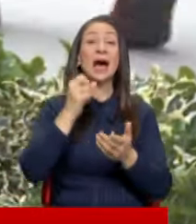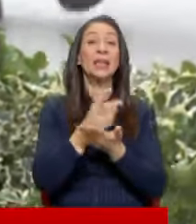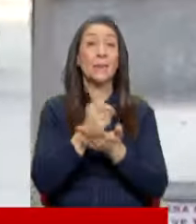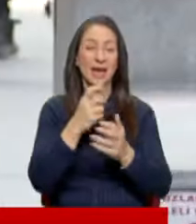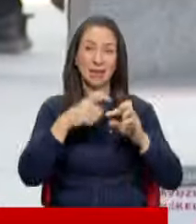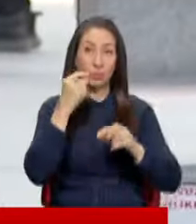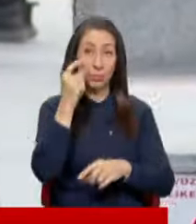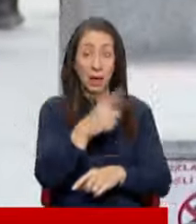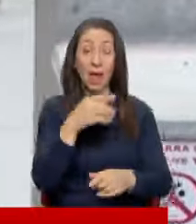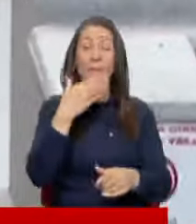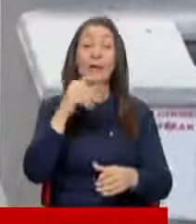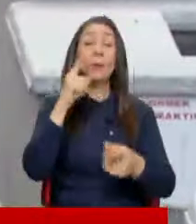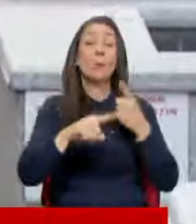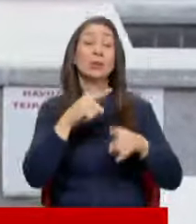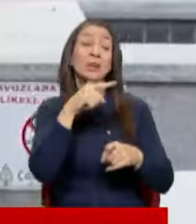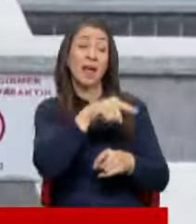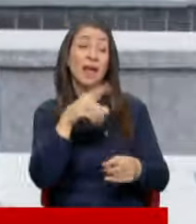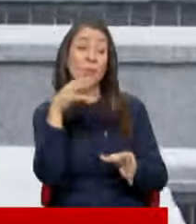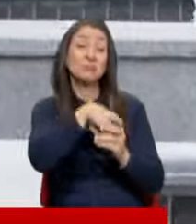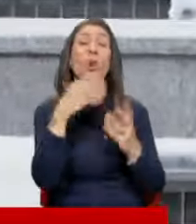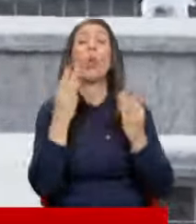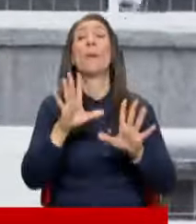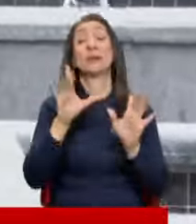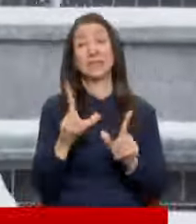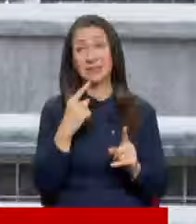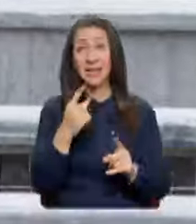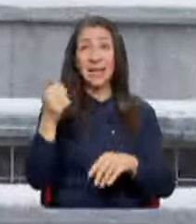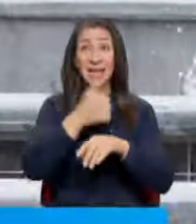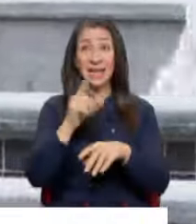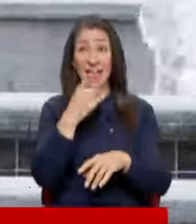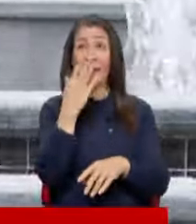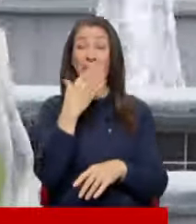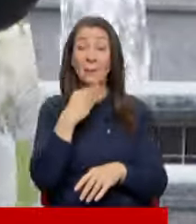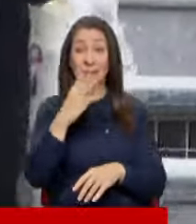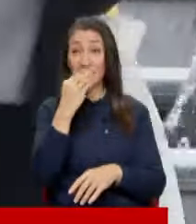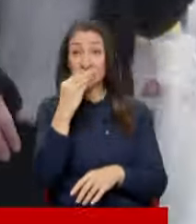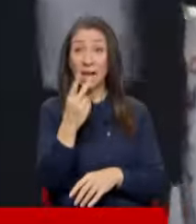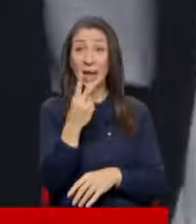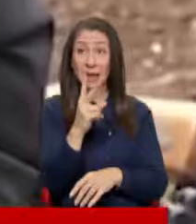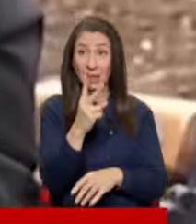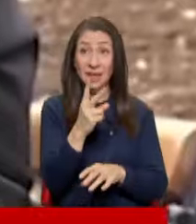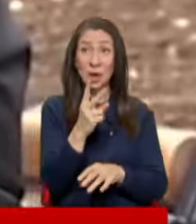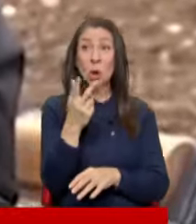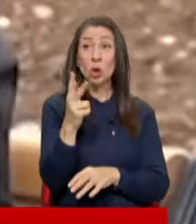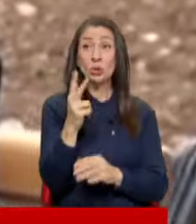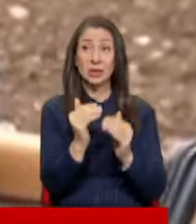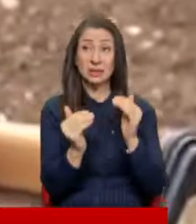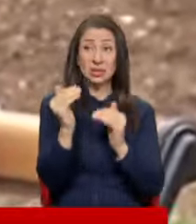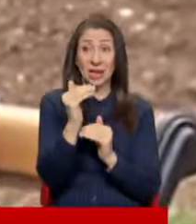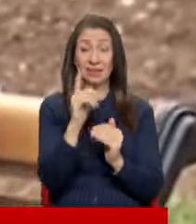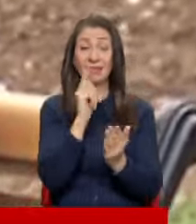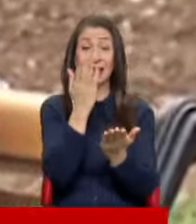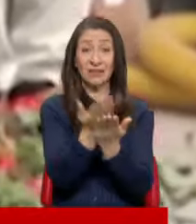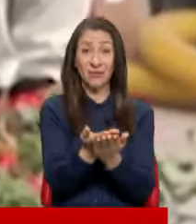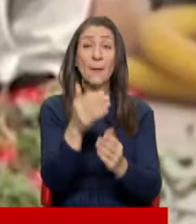Kurt emekli siyasete malzeme olmamalı cümlesini kurdu iktidarın emekli ikramiyesini 2.000 liradan 3.000 liraya çıkaran